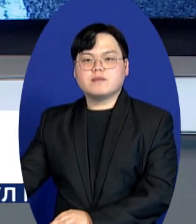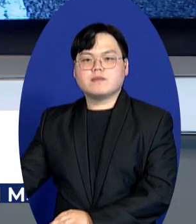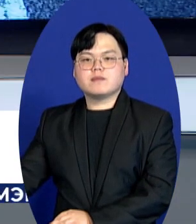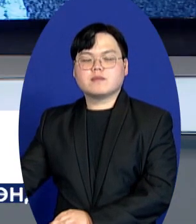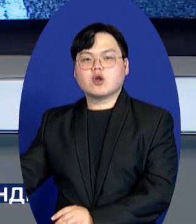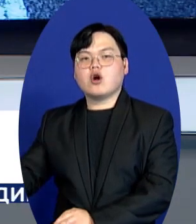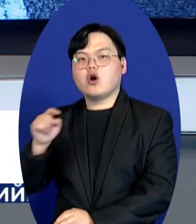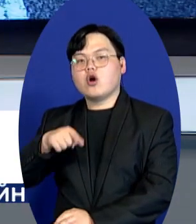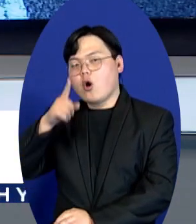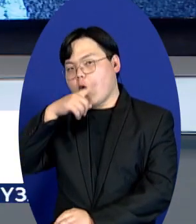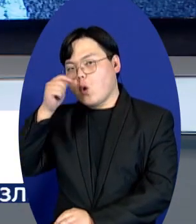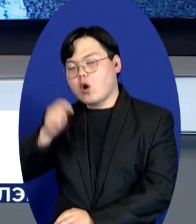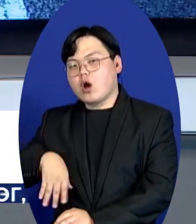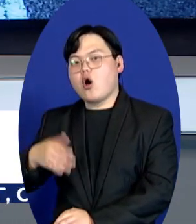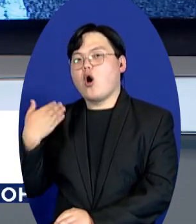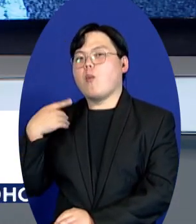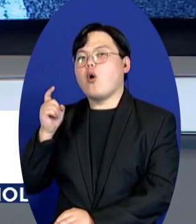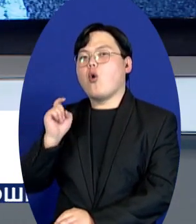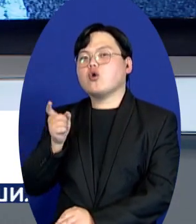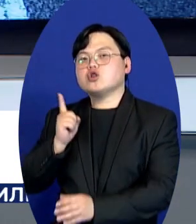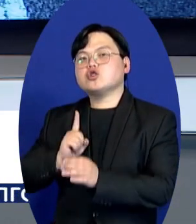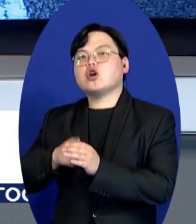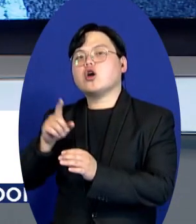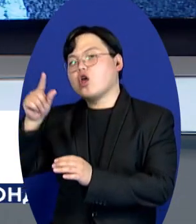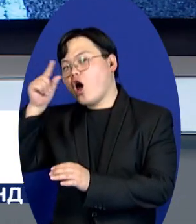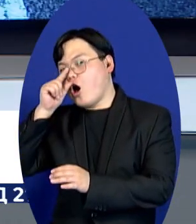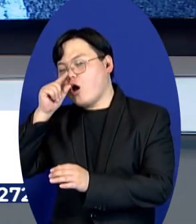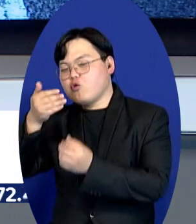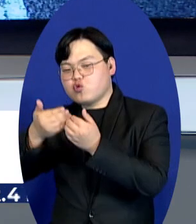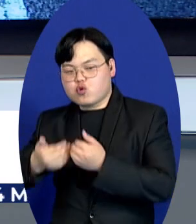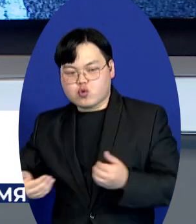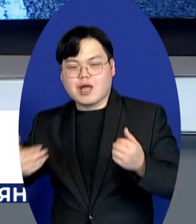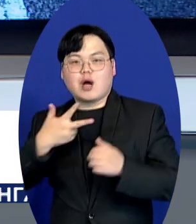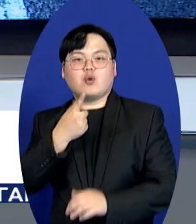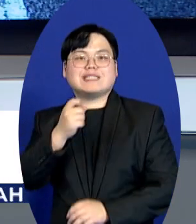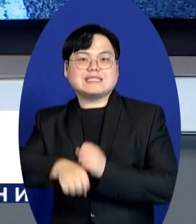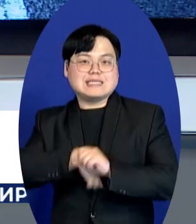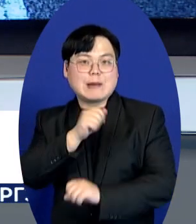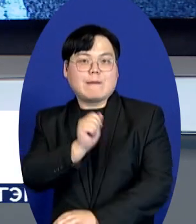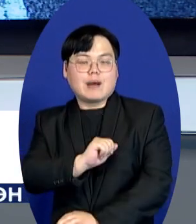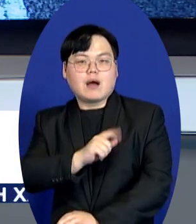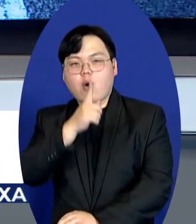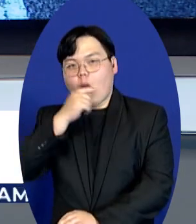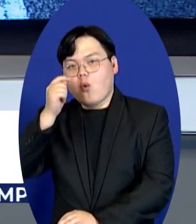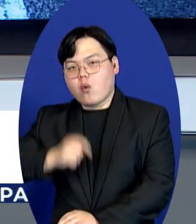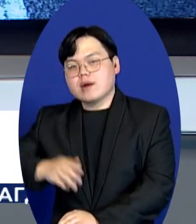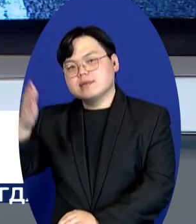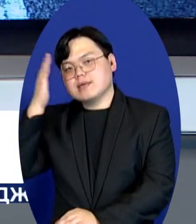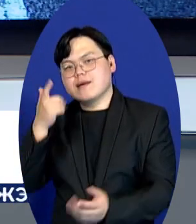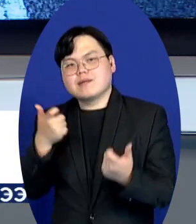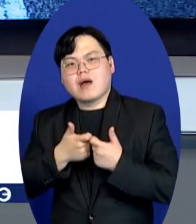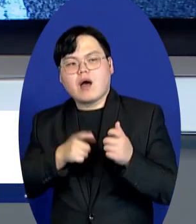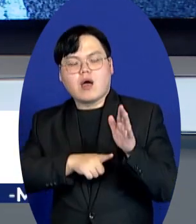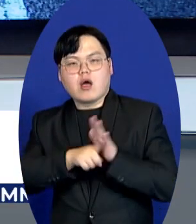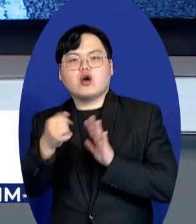За өнөөдөр Украин улс хуучин зөв толгойд улсаас тусгаар тогтносны 31 жилийн ой тохиож байгаа. Үүнээс гадна Украин дах цэрэг дайны ажиллагаа эхэлсээр өнөөдөр